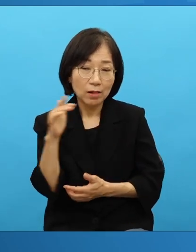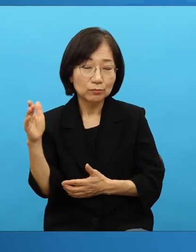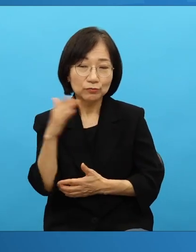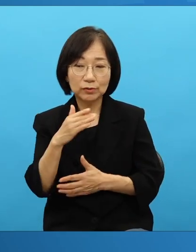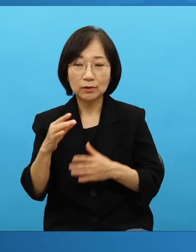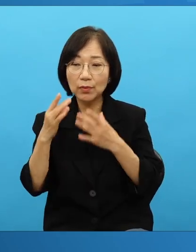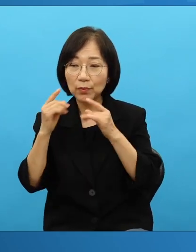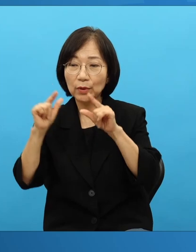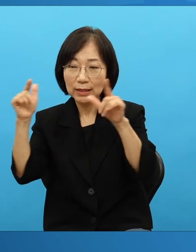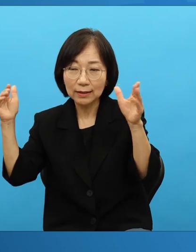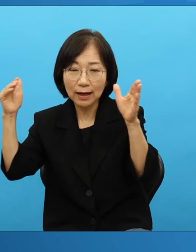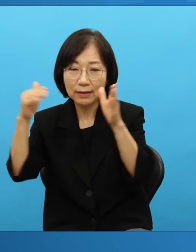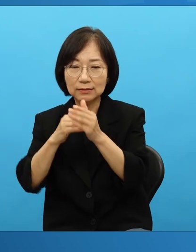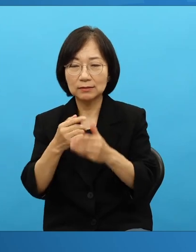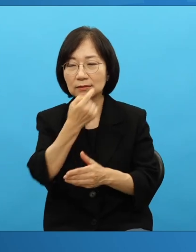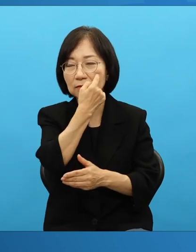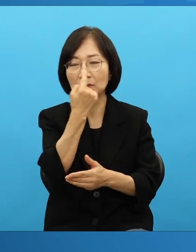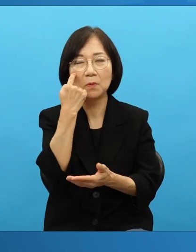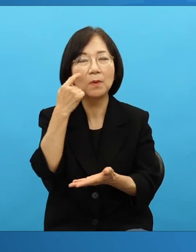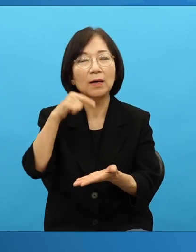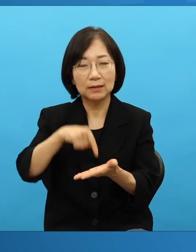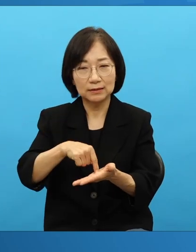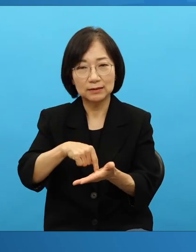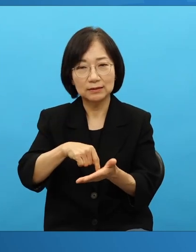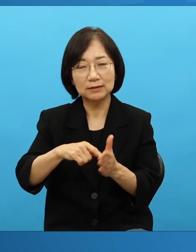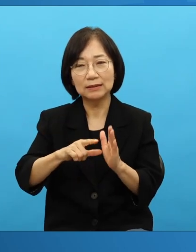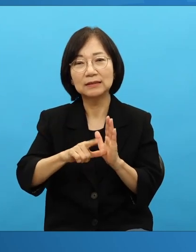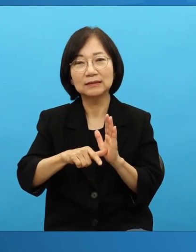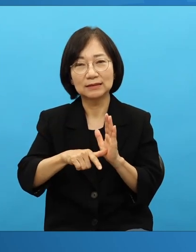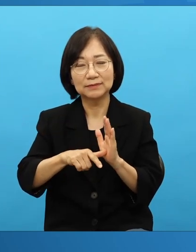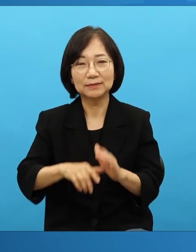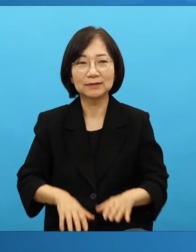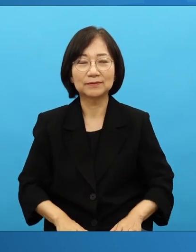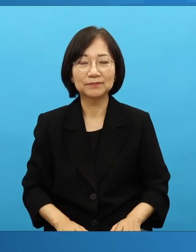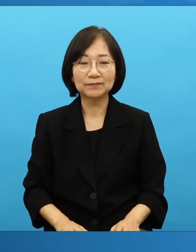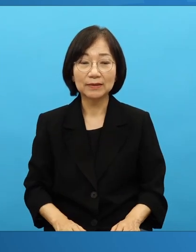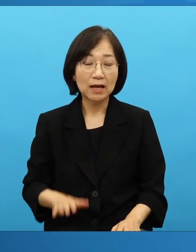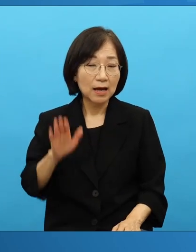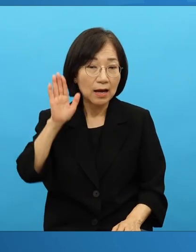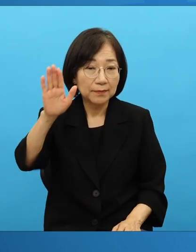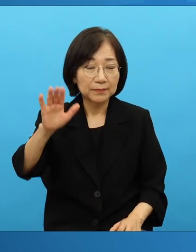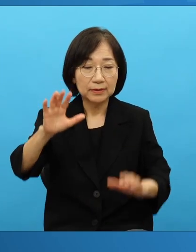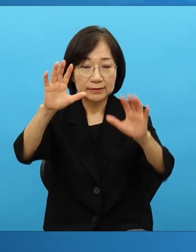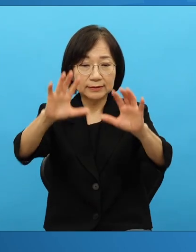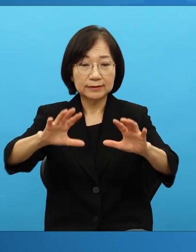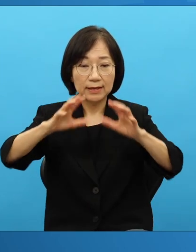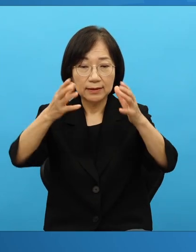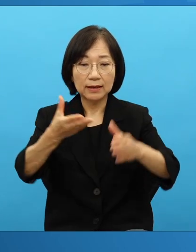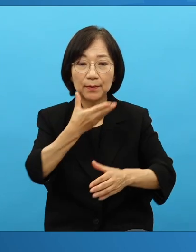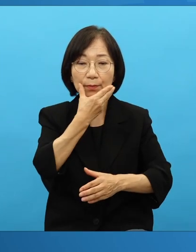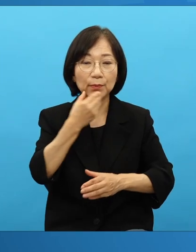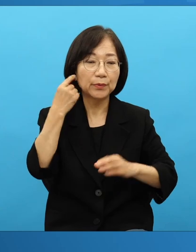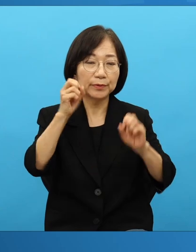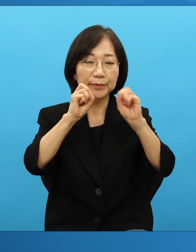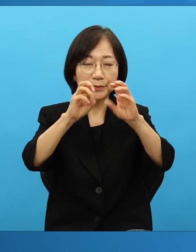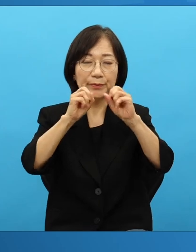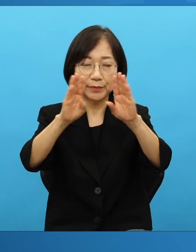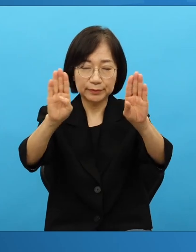기도. 딱 와 있습니다. 아, 已经都来到了. 세계 복음화의 문이 열릴 것이요. 세계 복음화의 문이 열릴